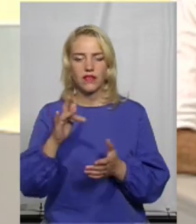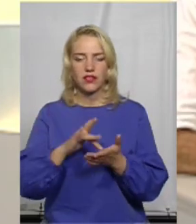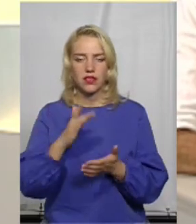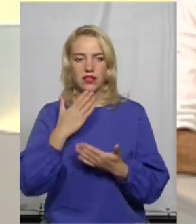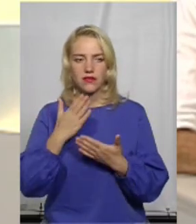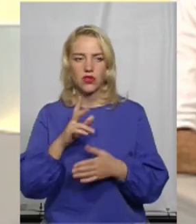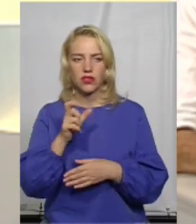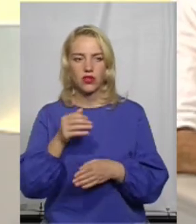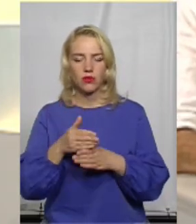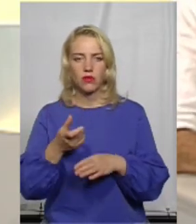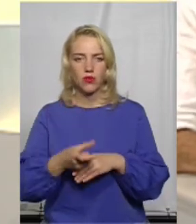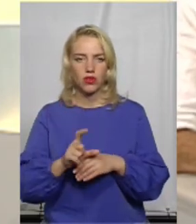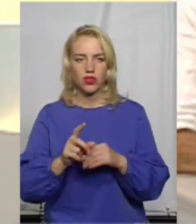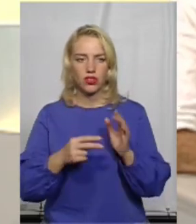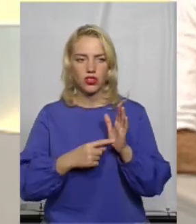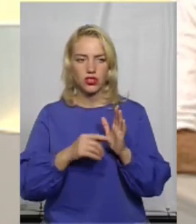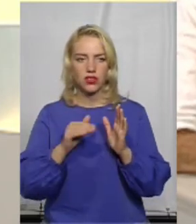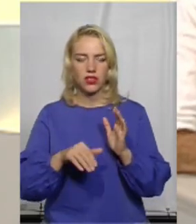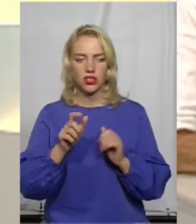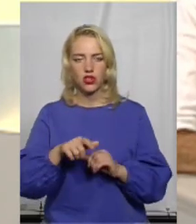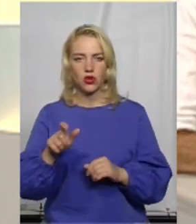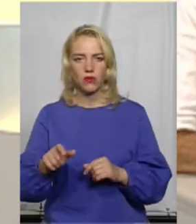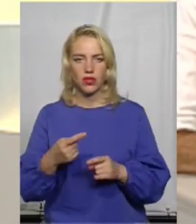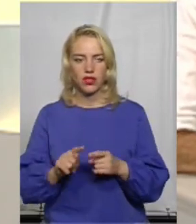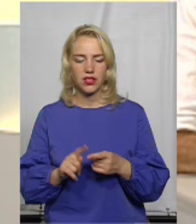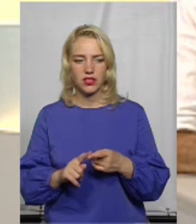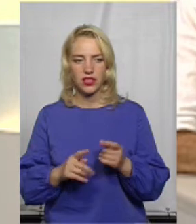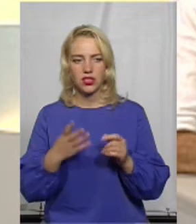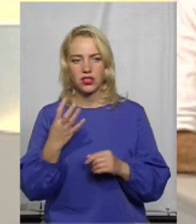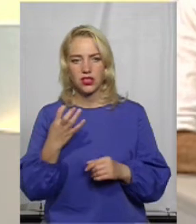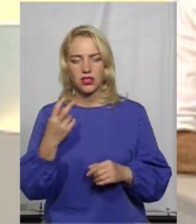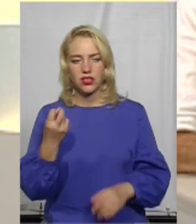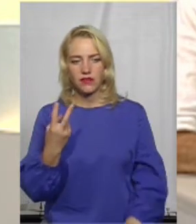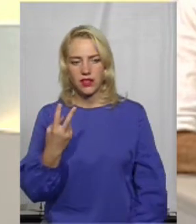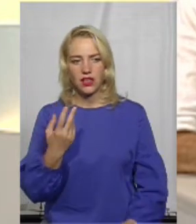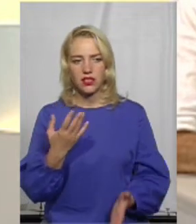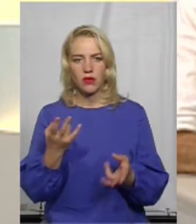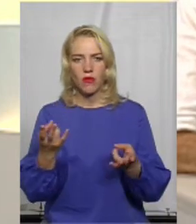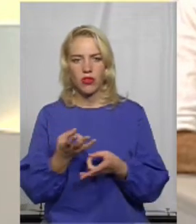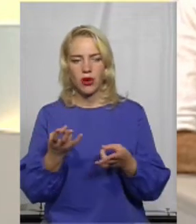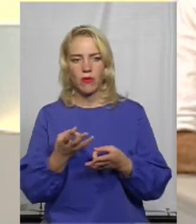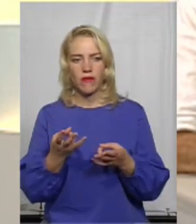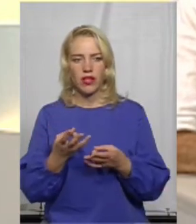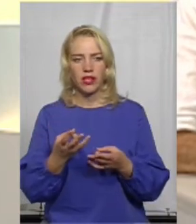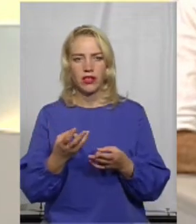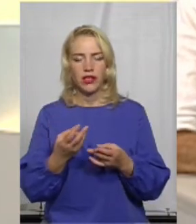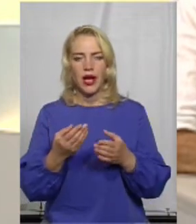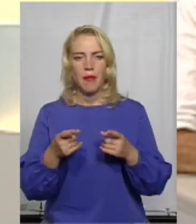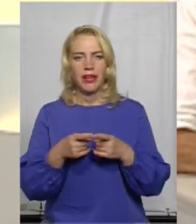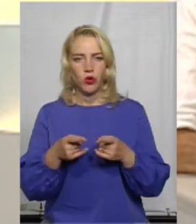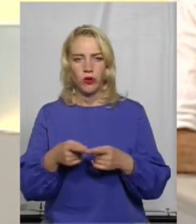за допомогою понад 6 тисяч громадян. З них 412 потребували притулку.